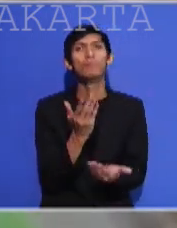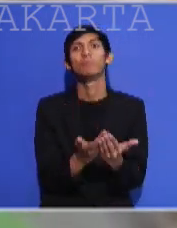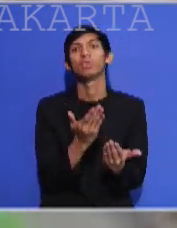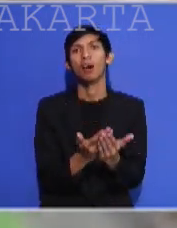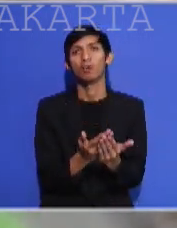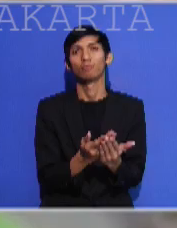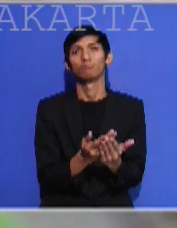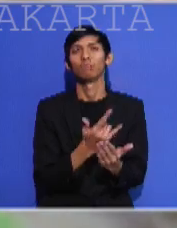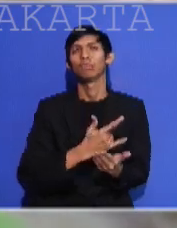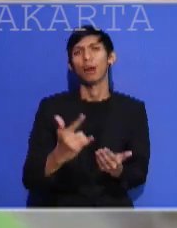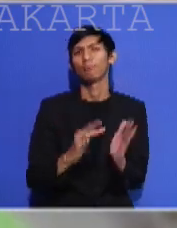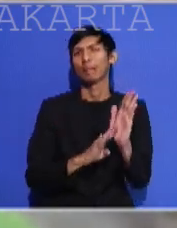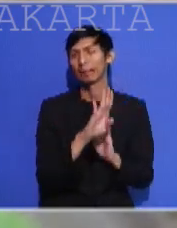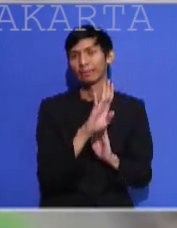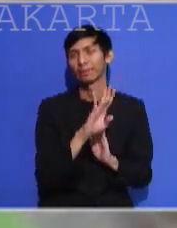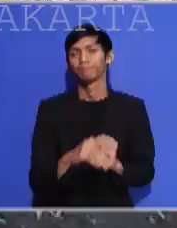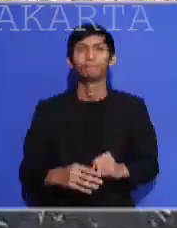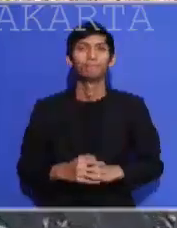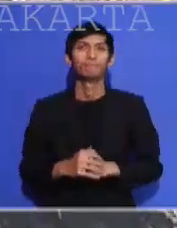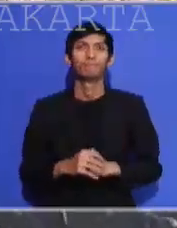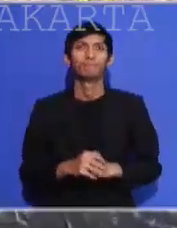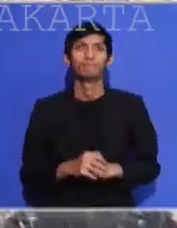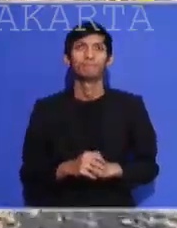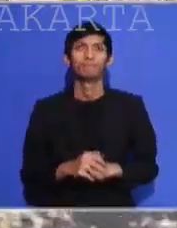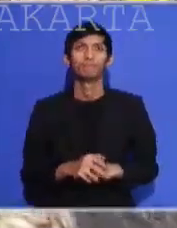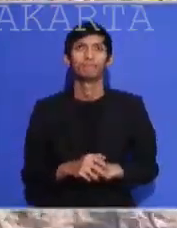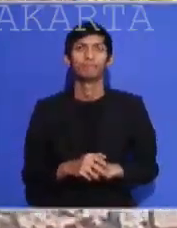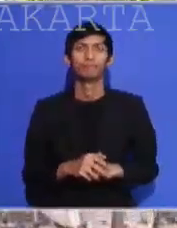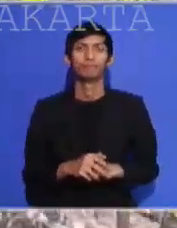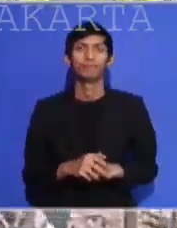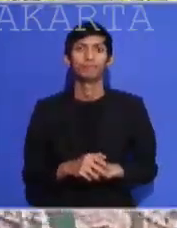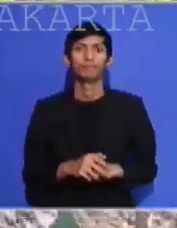ingkang ajeg. Mekaten Hendri Saputra lan Abdul Rohim Asung Palapuran.